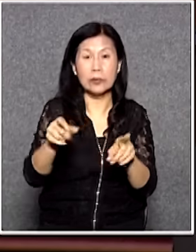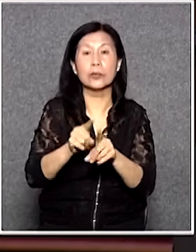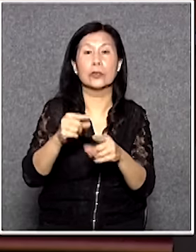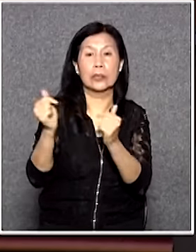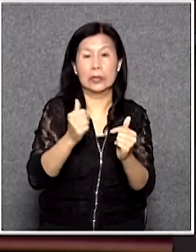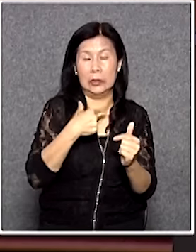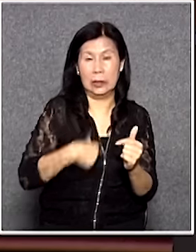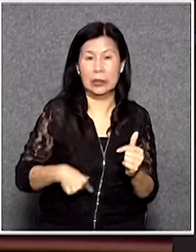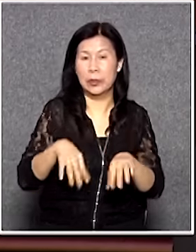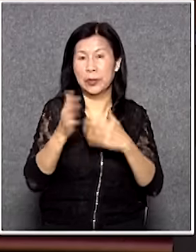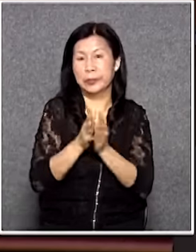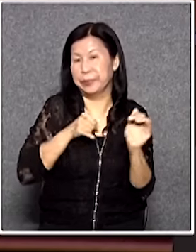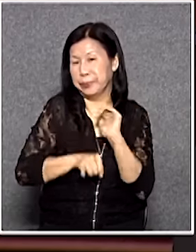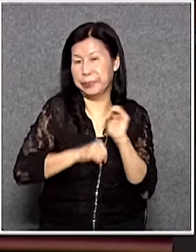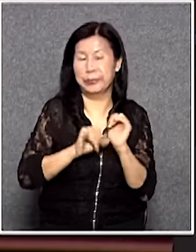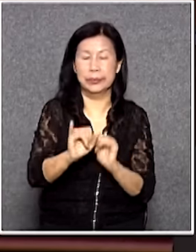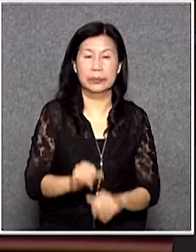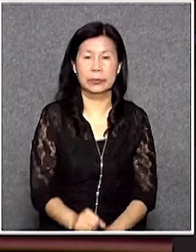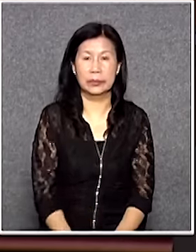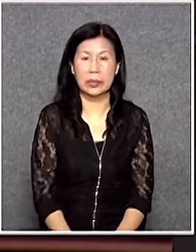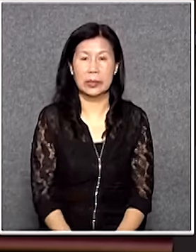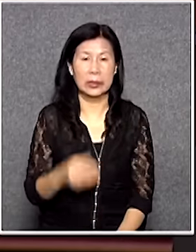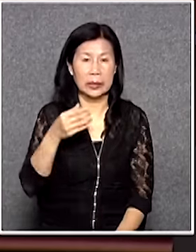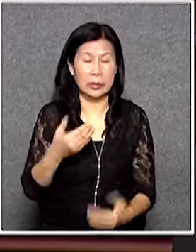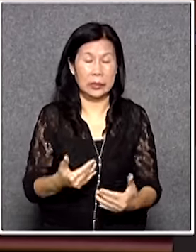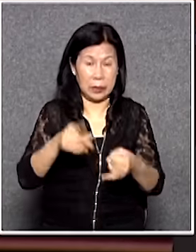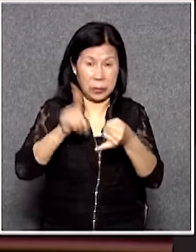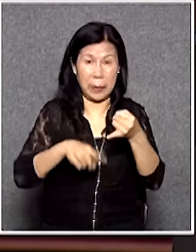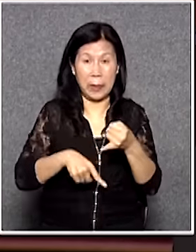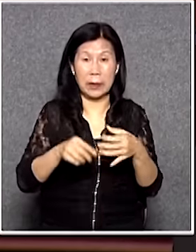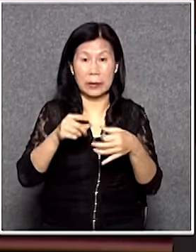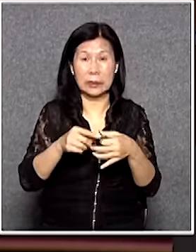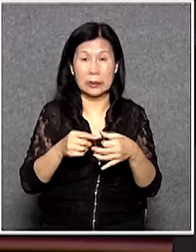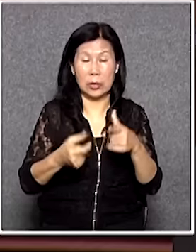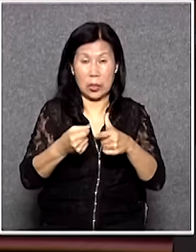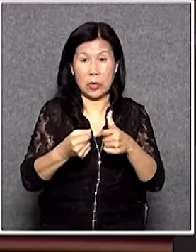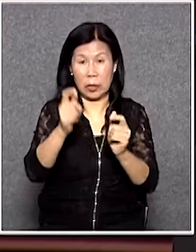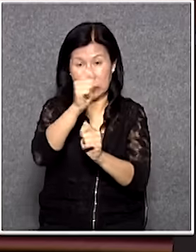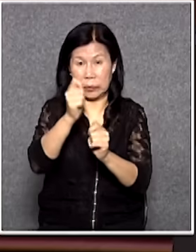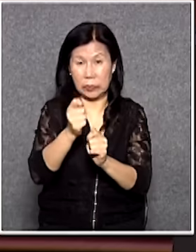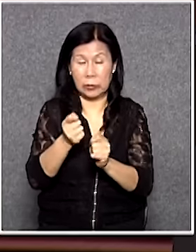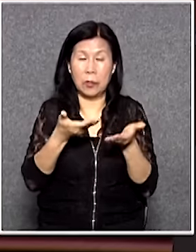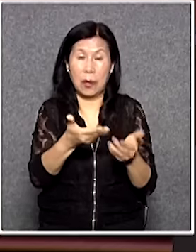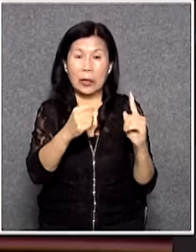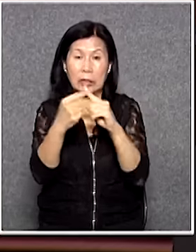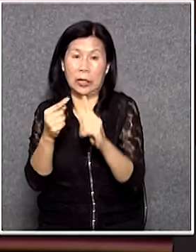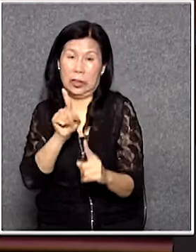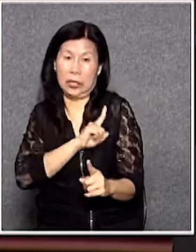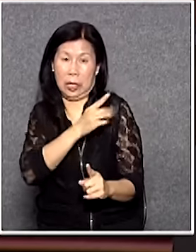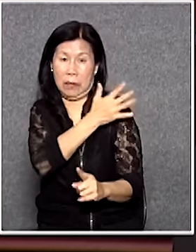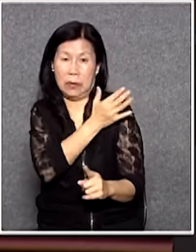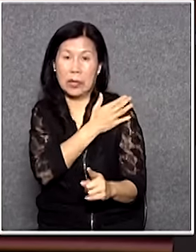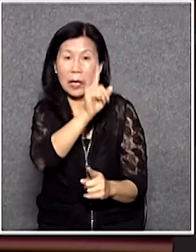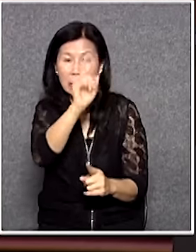无耻啊！讲到尾你将一个公共福利政策责任推在市民身上，那不是无耻是什